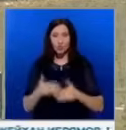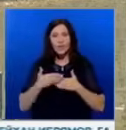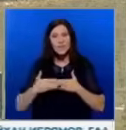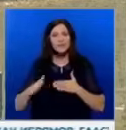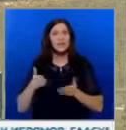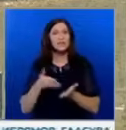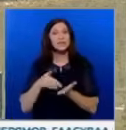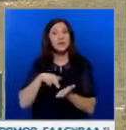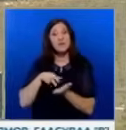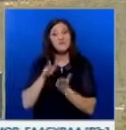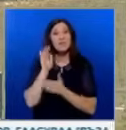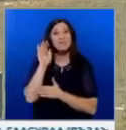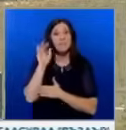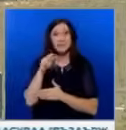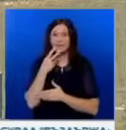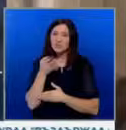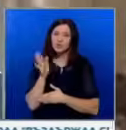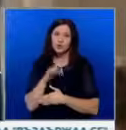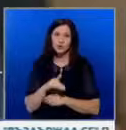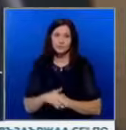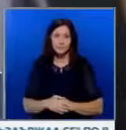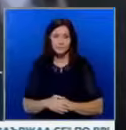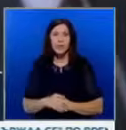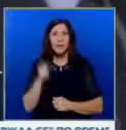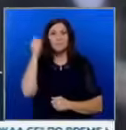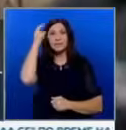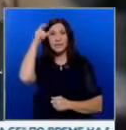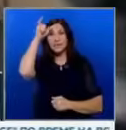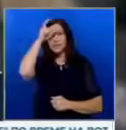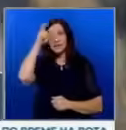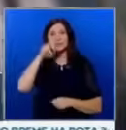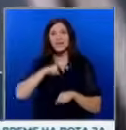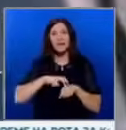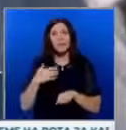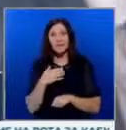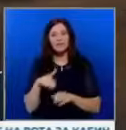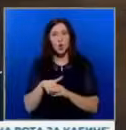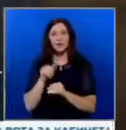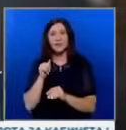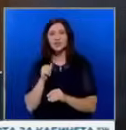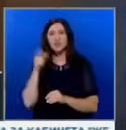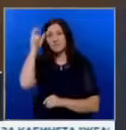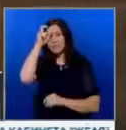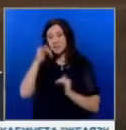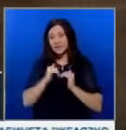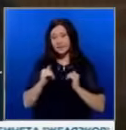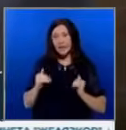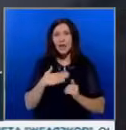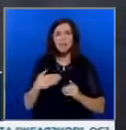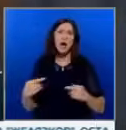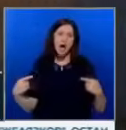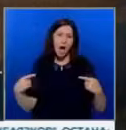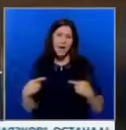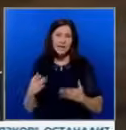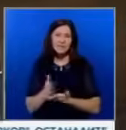да върви напред. Пишете повече. Председателят на ДПС Делян Пеевски отрече движението да се разцепва и да има разрив между него